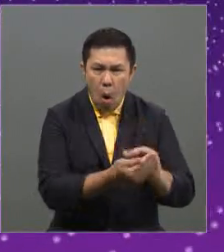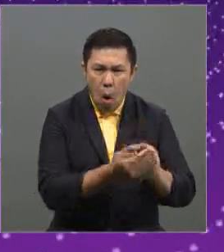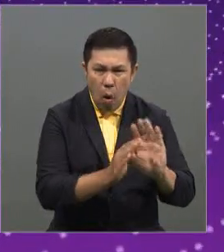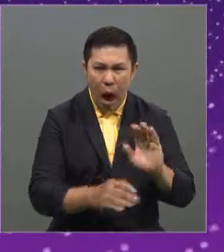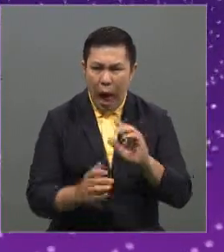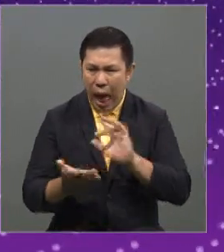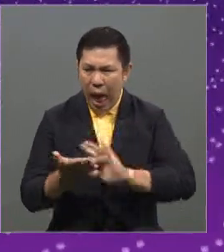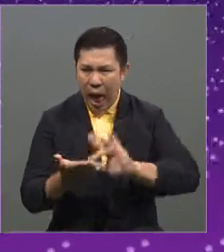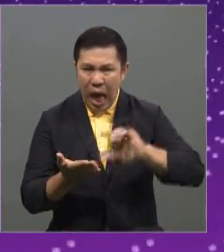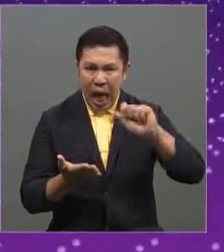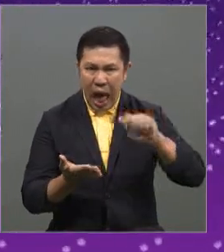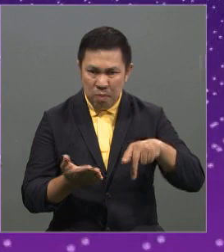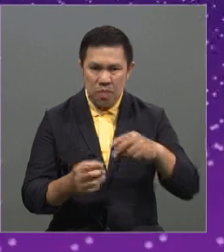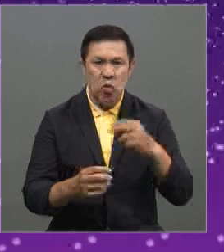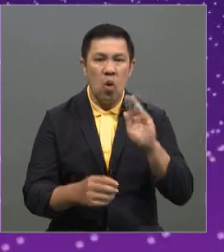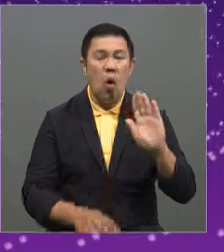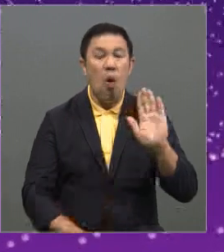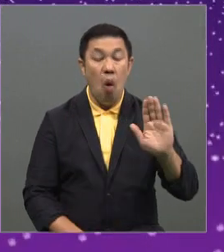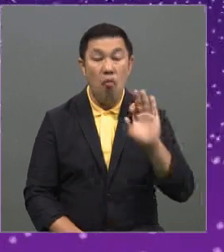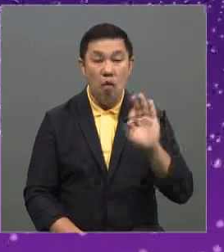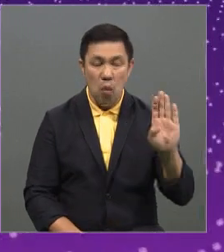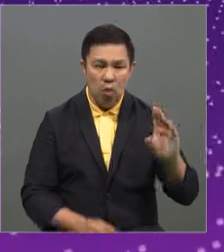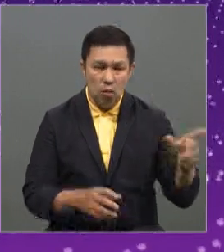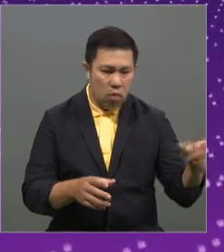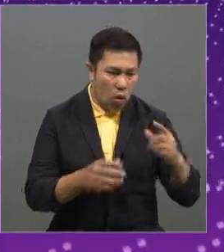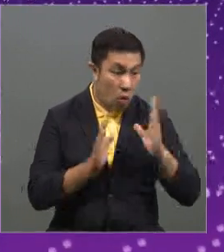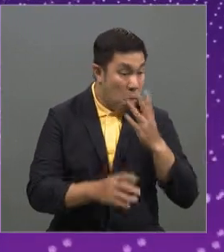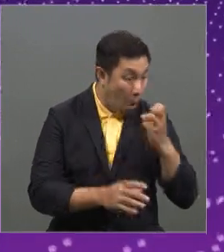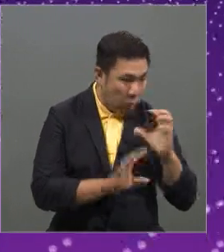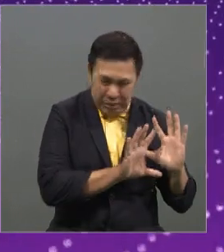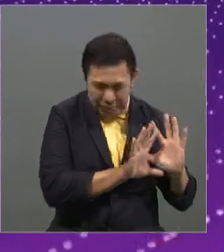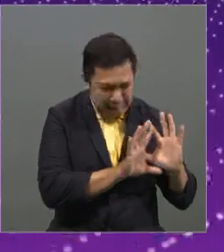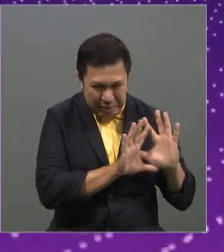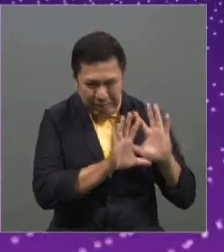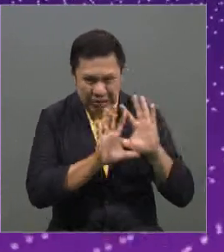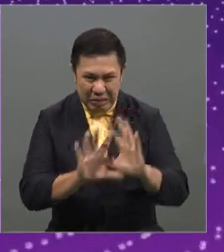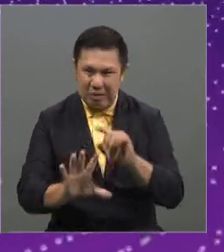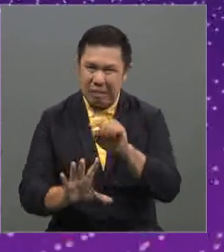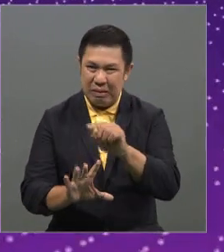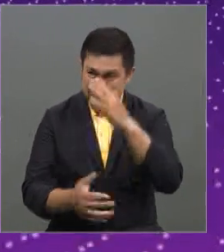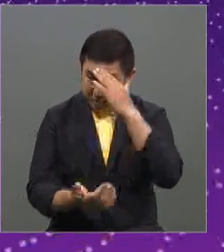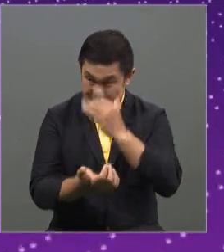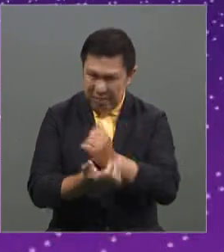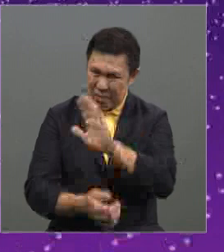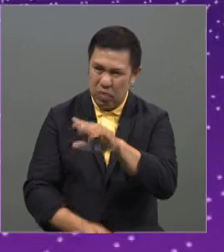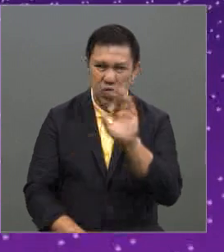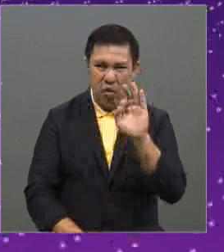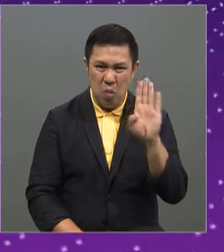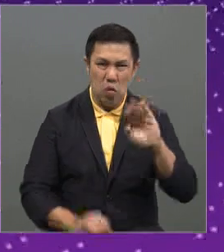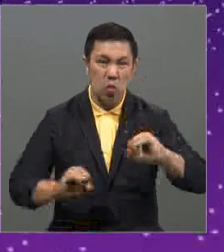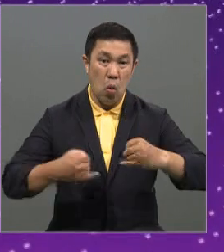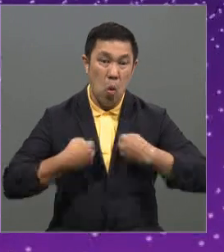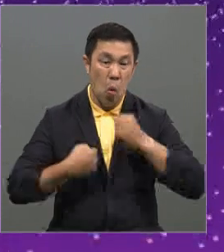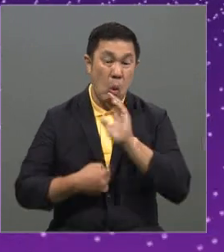Facebook นะครับเป็นเพจหนึ่งเลยมีการรวมตัวกันไปร้องที่ตำรวจกองปราบให้ติดตามตัวเจ้าของเพจมาดำเนินคดีหลัง